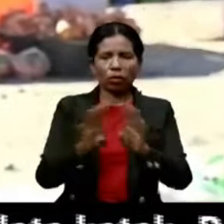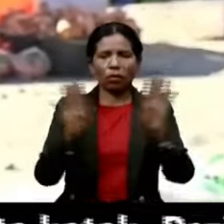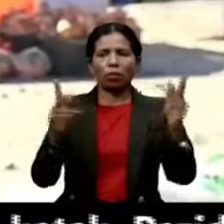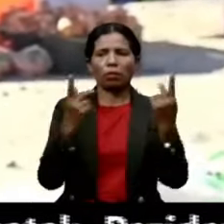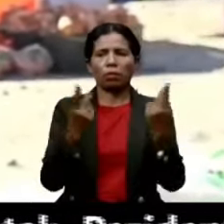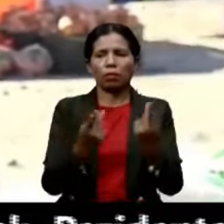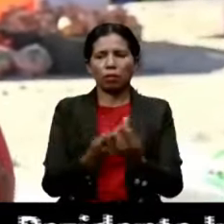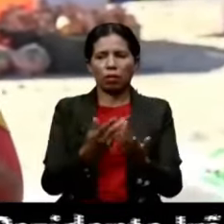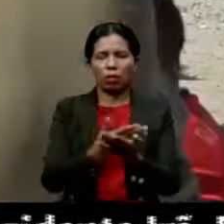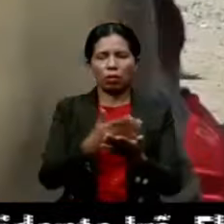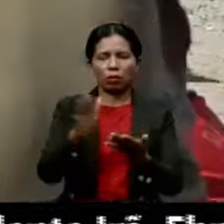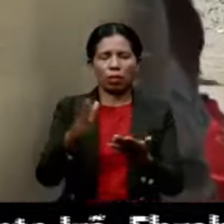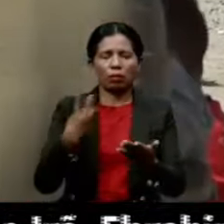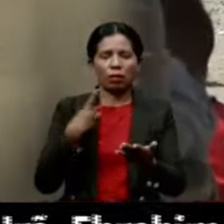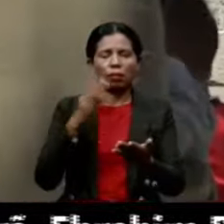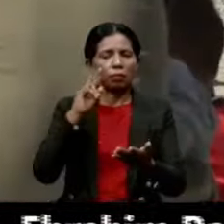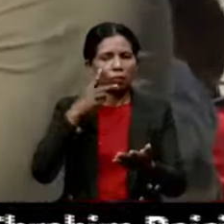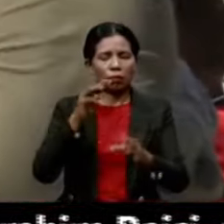samne moro markar tingi fulinga.